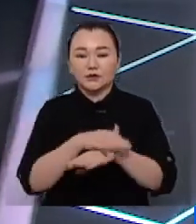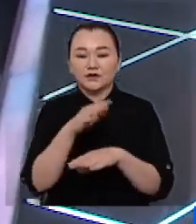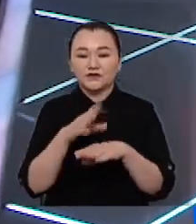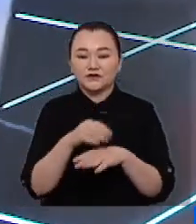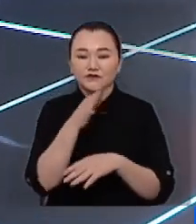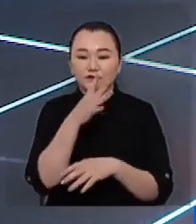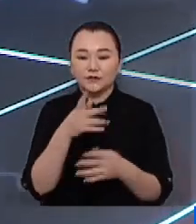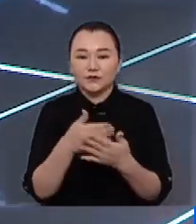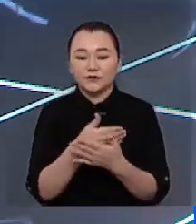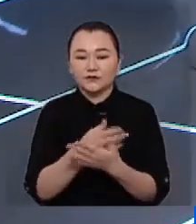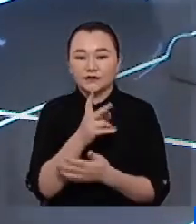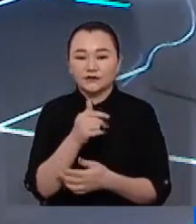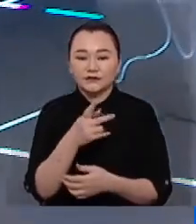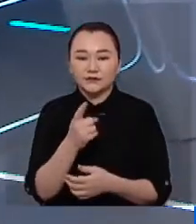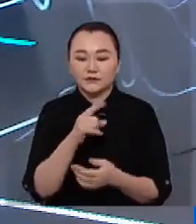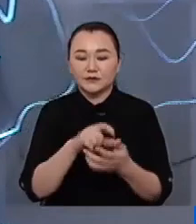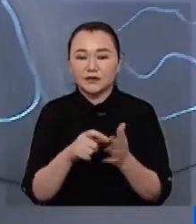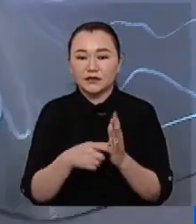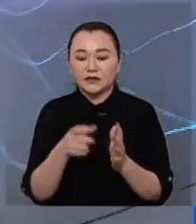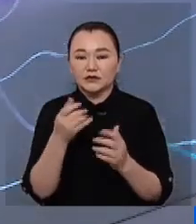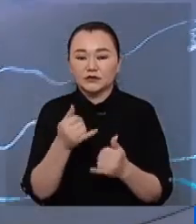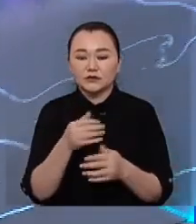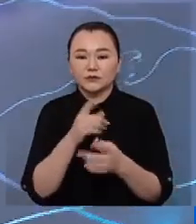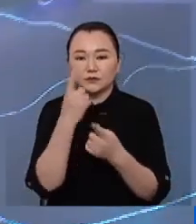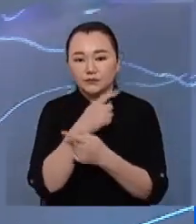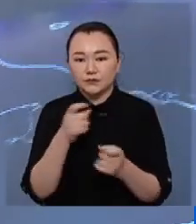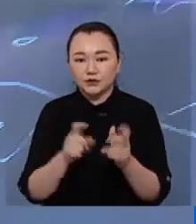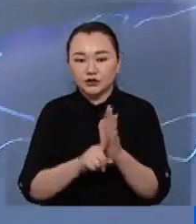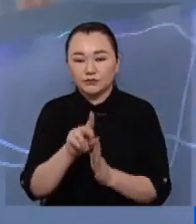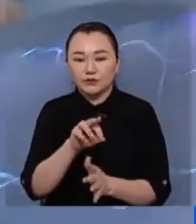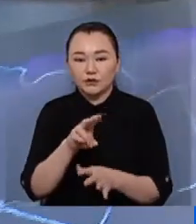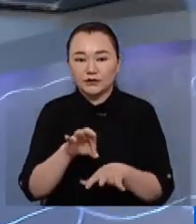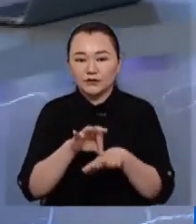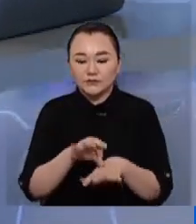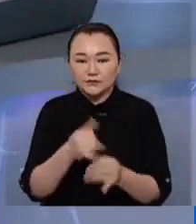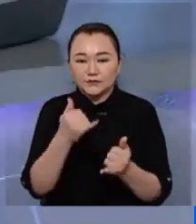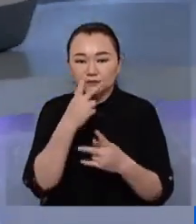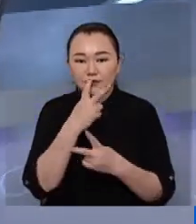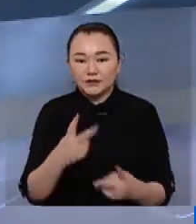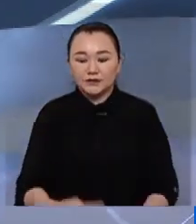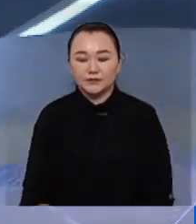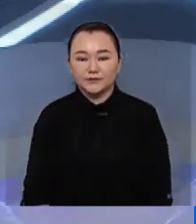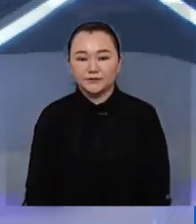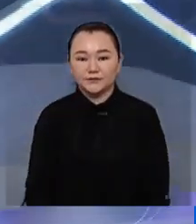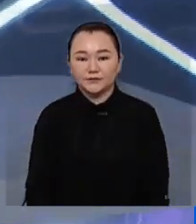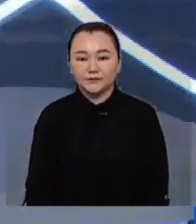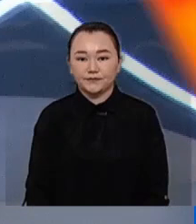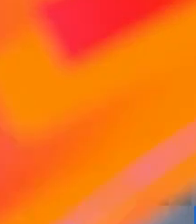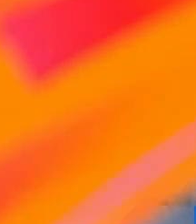Добрый вечер. Время новостей на 31-м канале. В студии Информбюро Полина Булава. И смотрите сегодня.